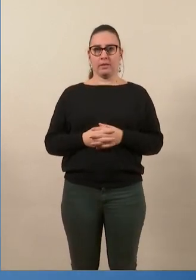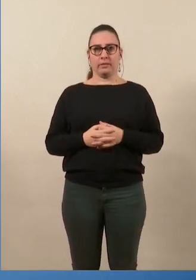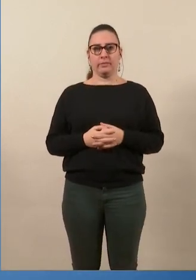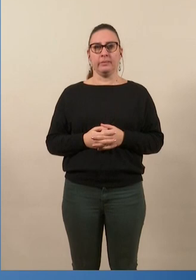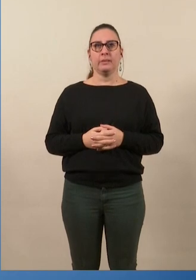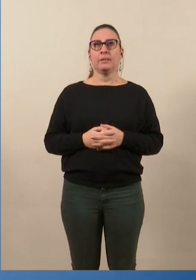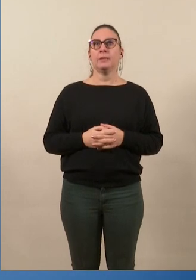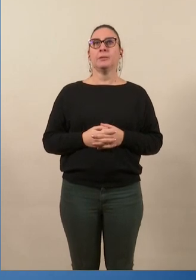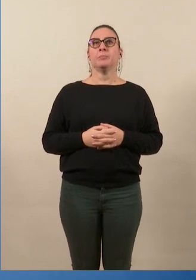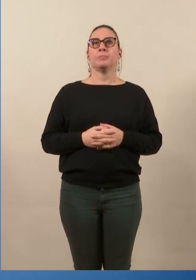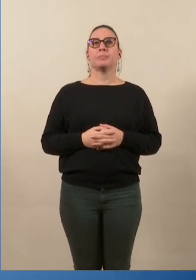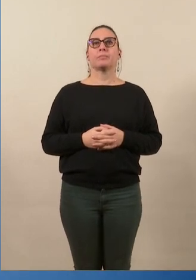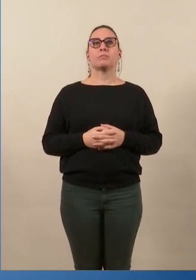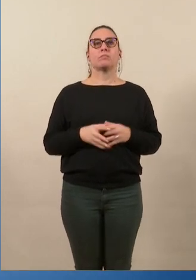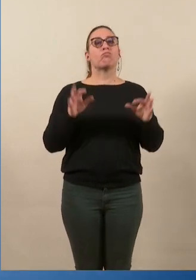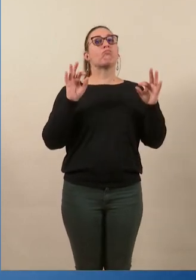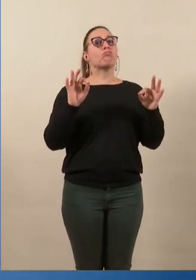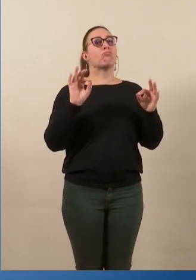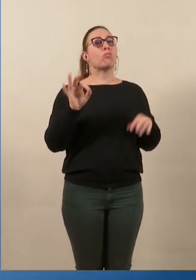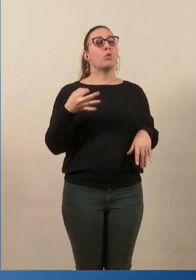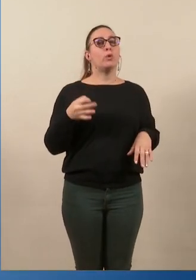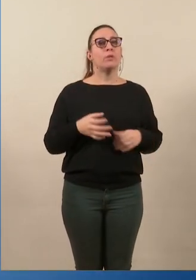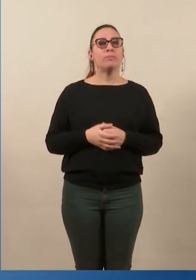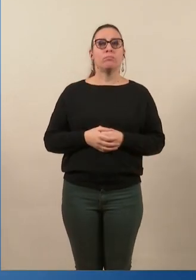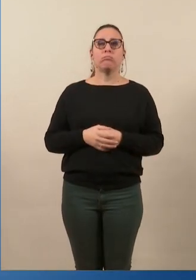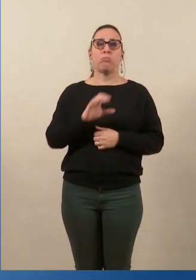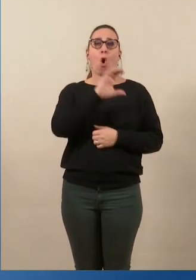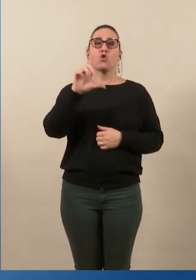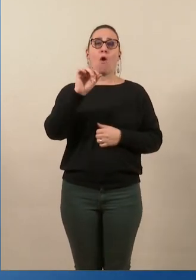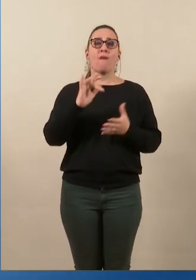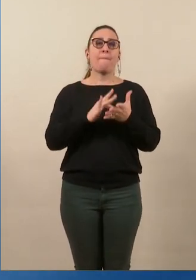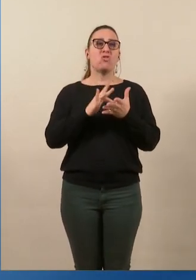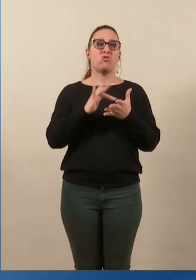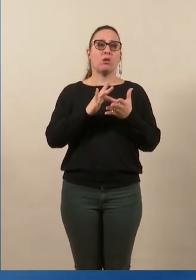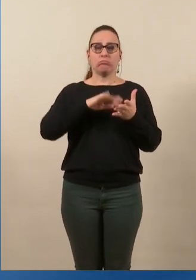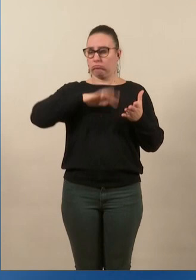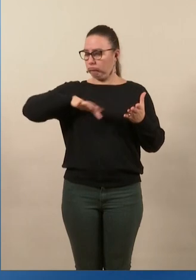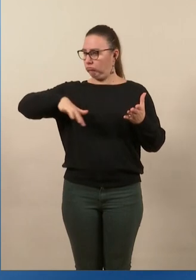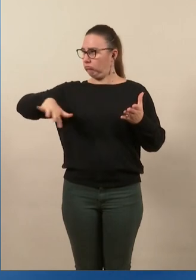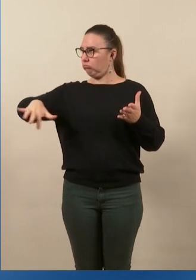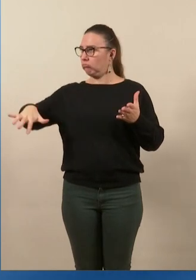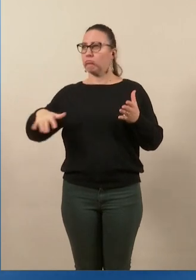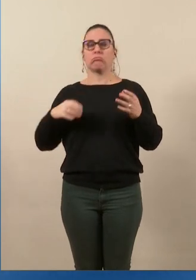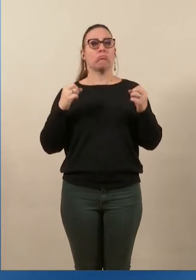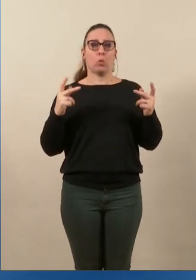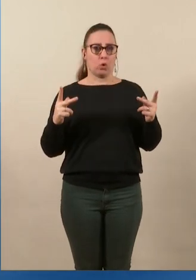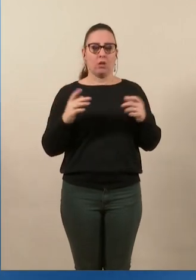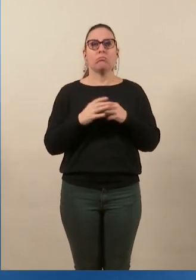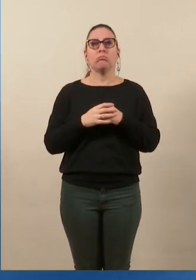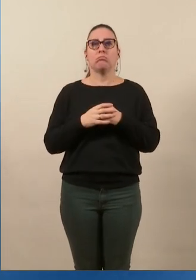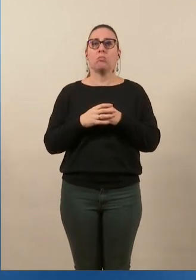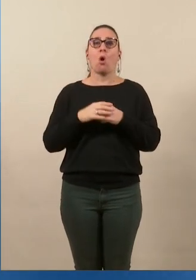oui merci vous savez en fait on a le choix vous nous donnez 120 on a le choix soit au fond on passe